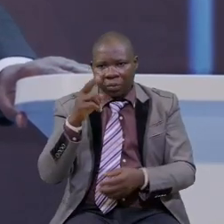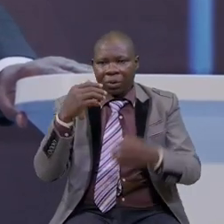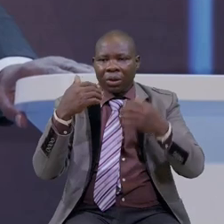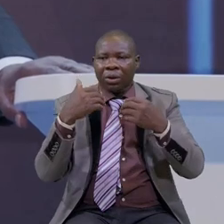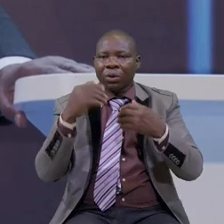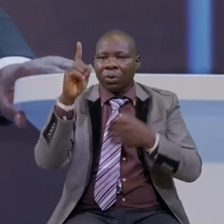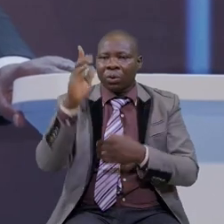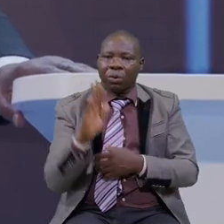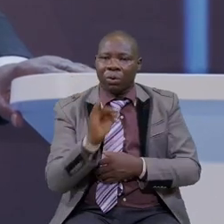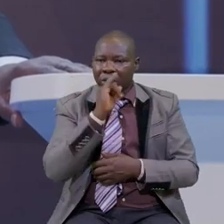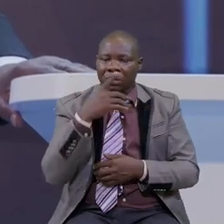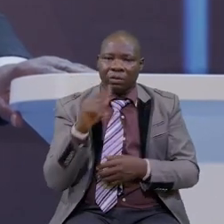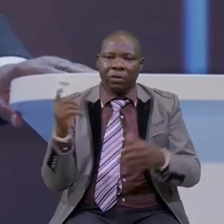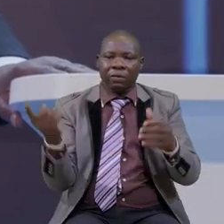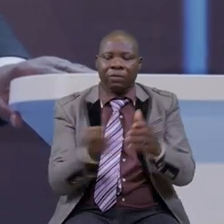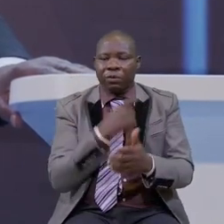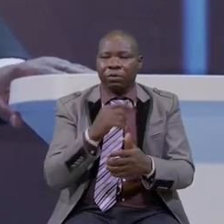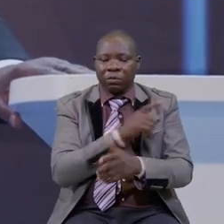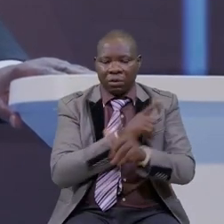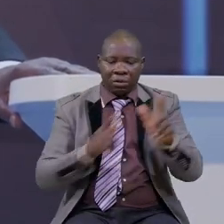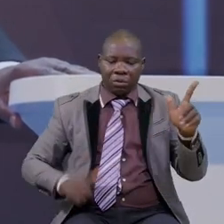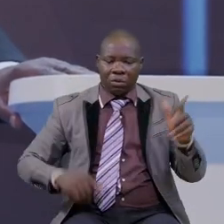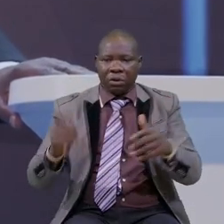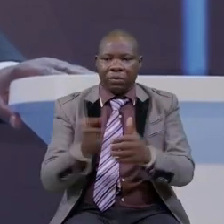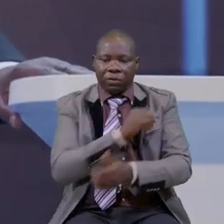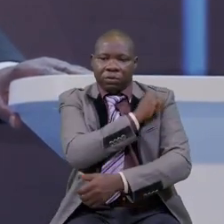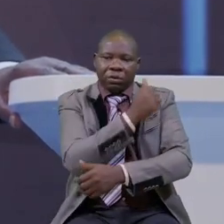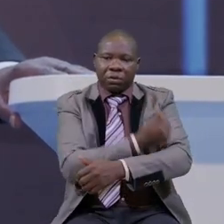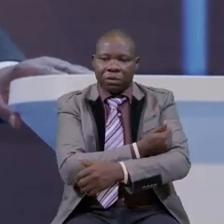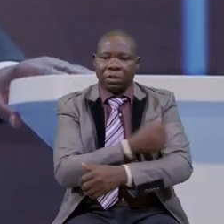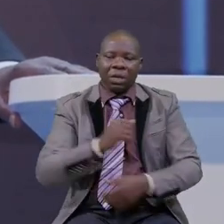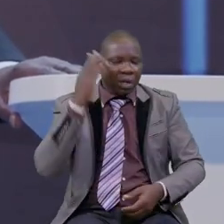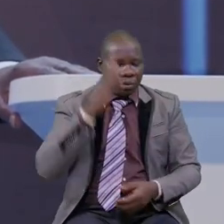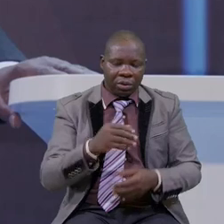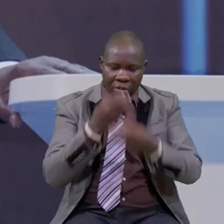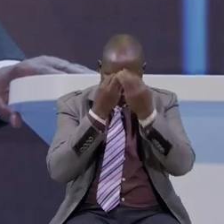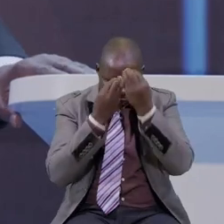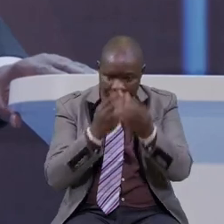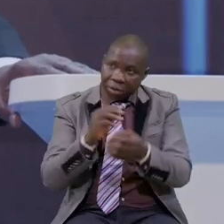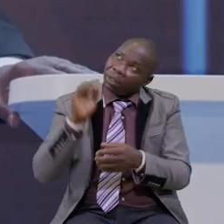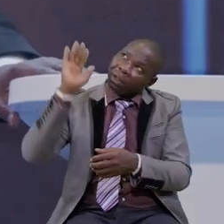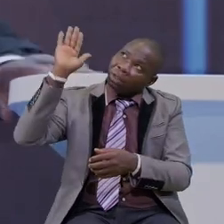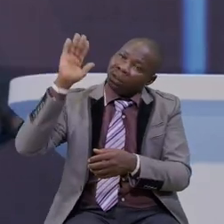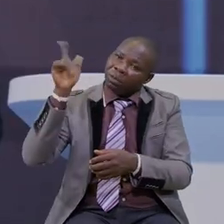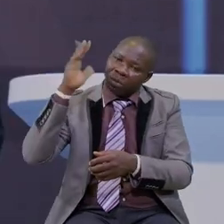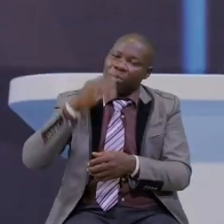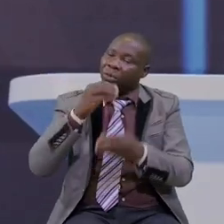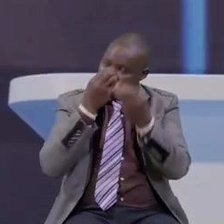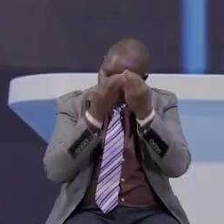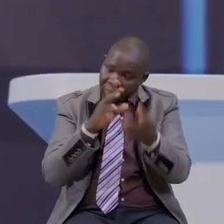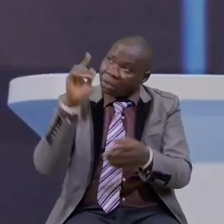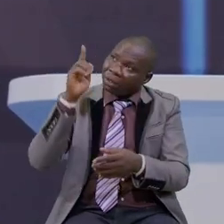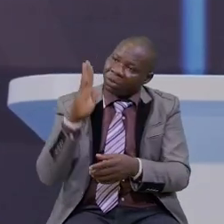Dieu est la première autorité et nous obéissons à Dieu. Tu vas obéir à Dieu. Tu ne vas pas